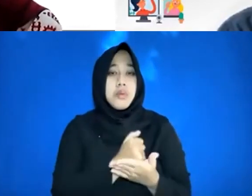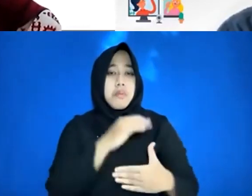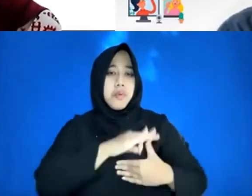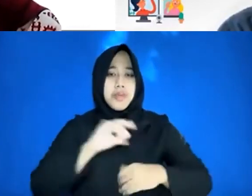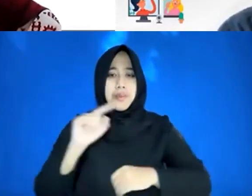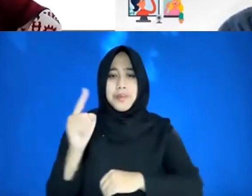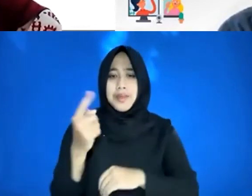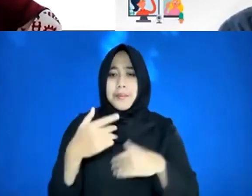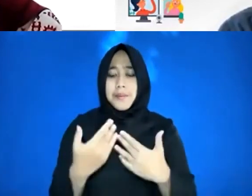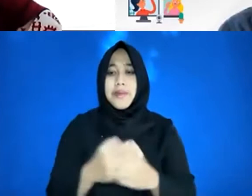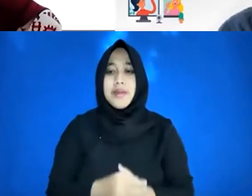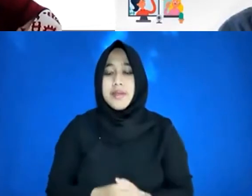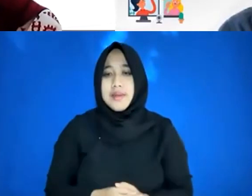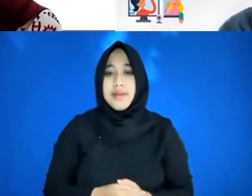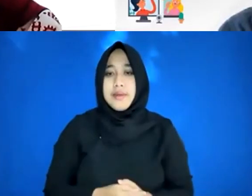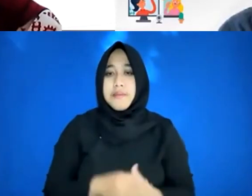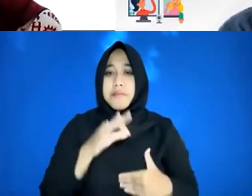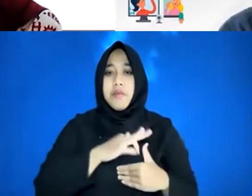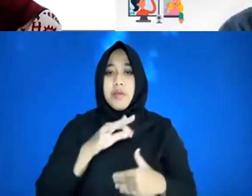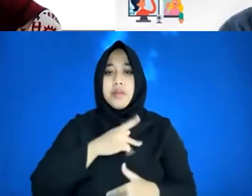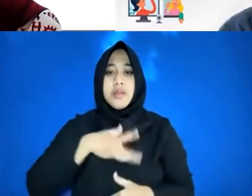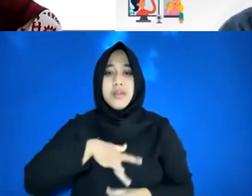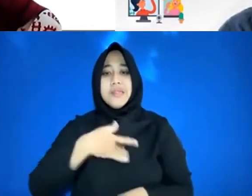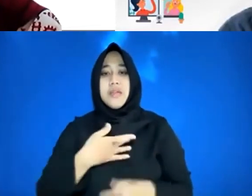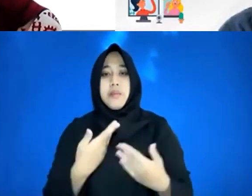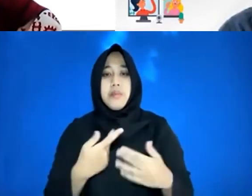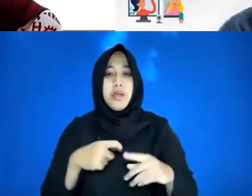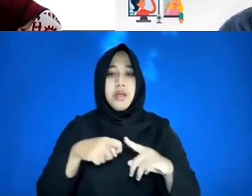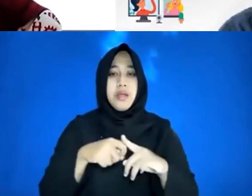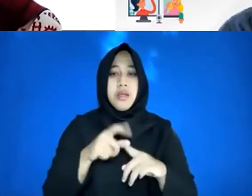untuk klien itu yang manfaat kita rasakan bahwa klien atau